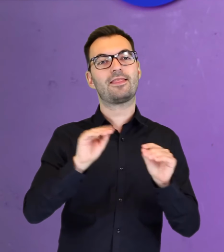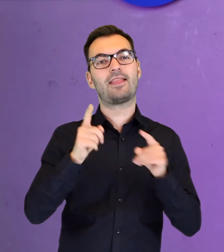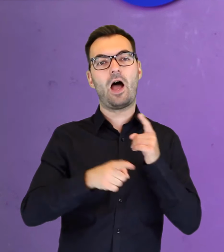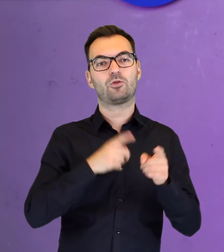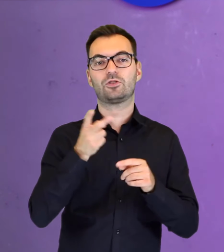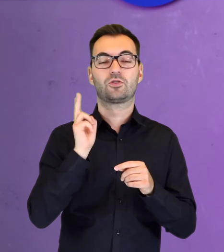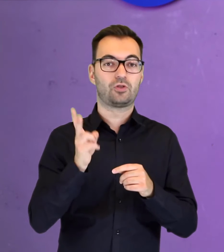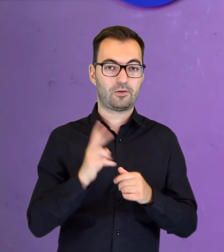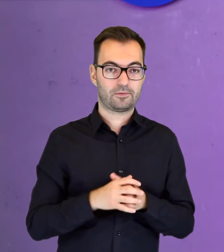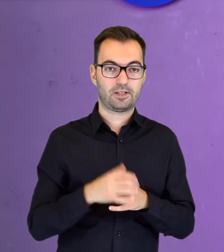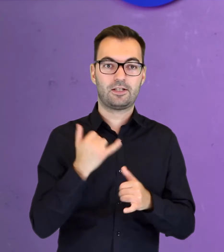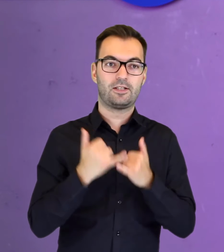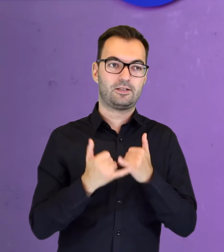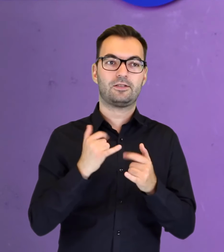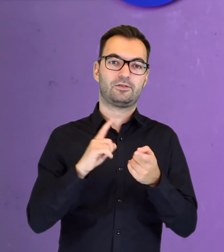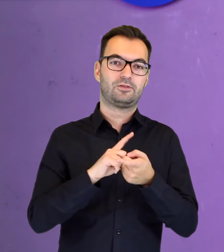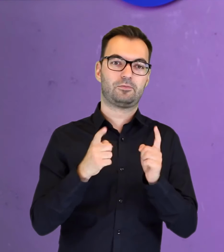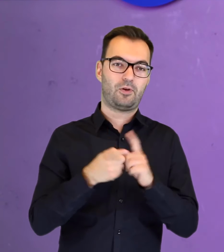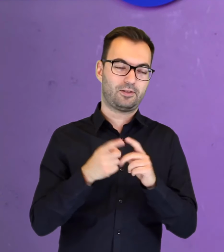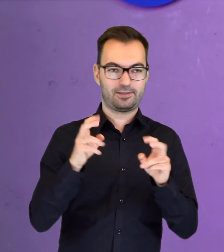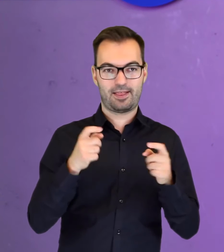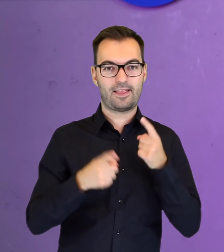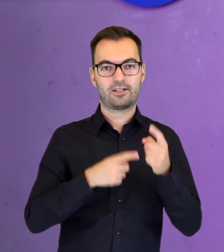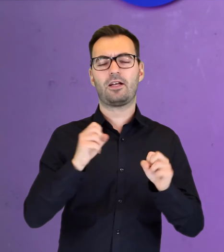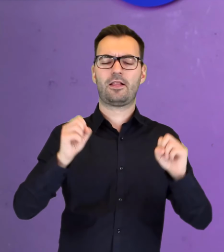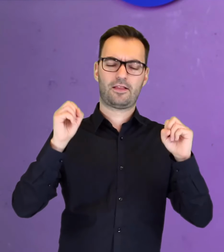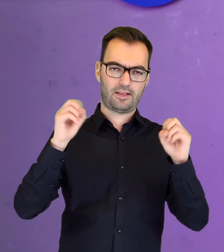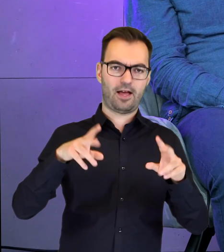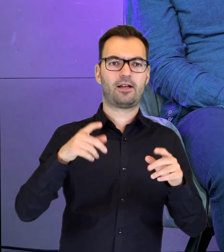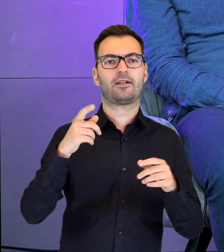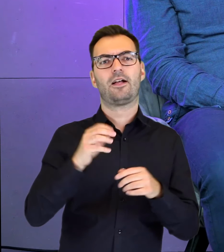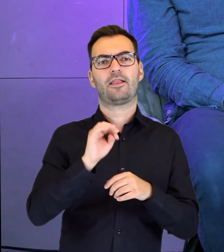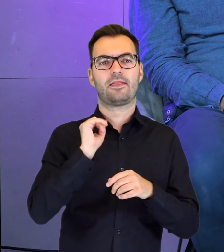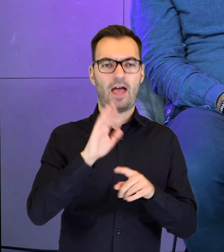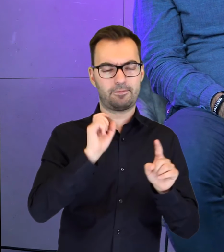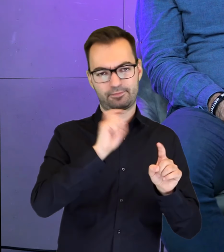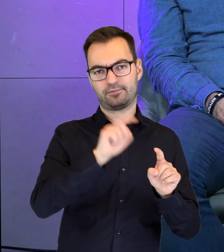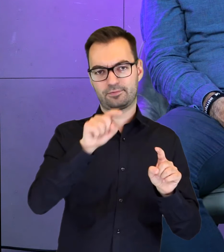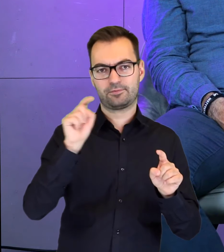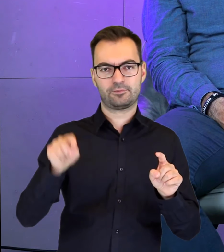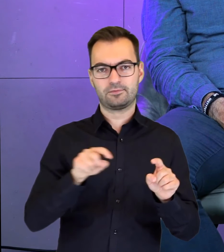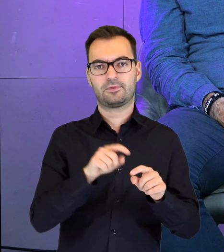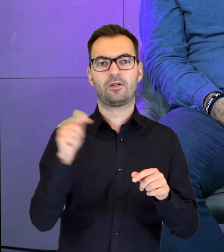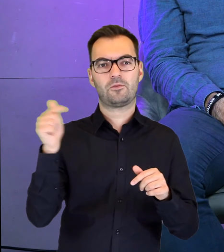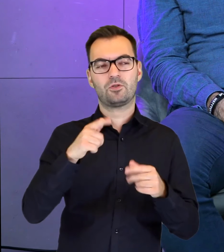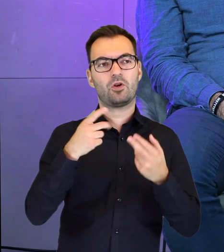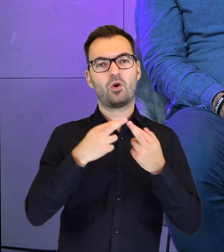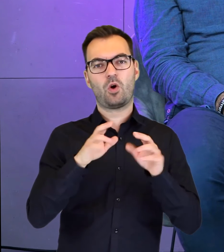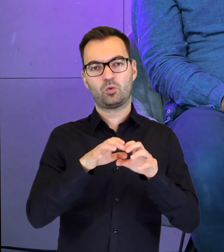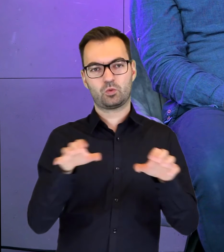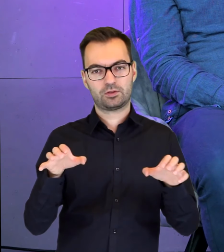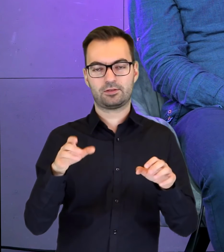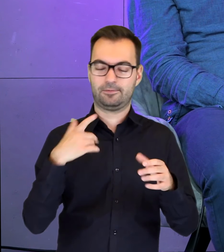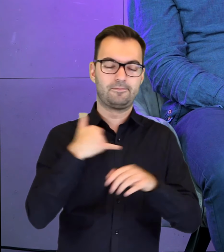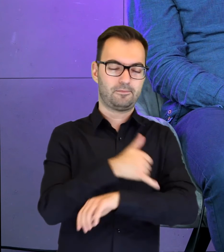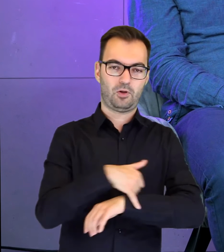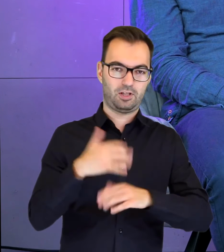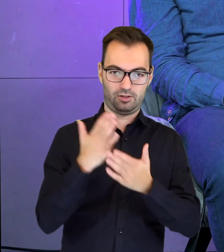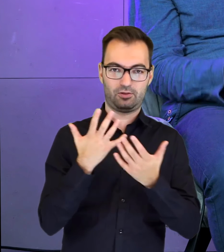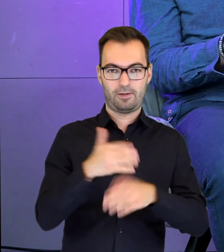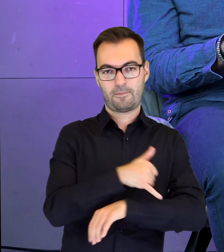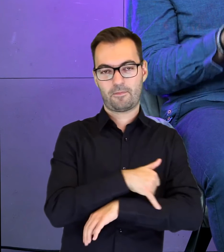teraz nauczyć i teraz wszystko zaczyna się od tego kto jest twoim nauczycielem i jeżeli spotkasz nauczycielem który powie ci